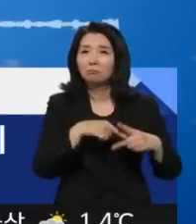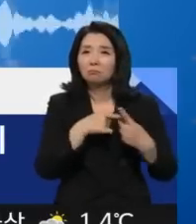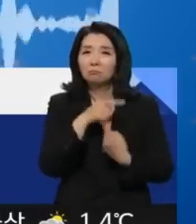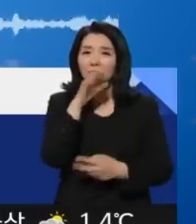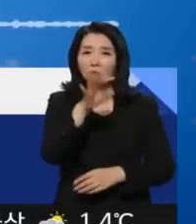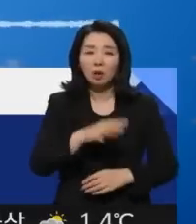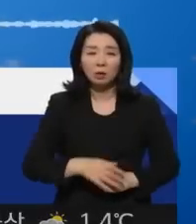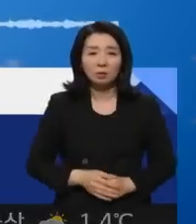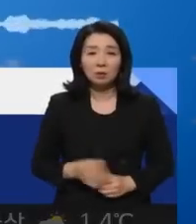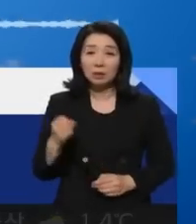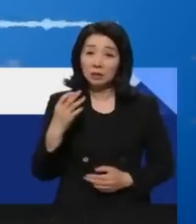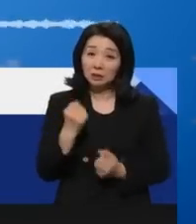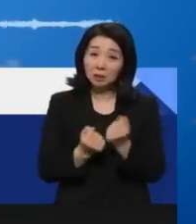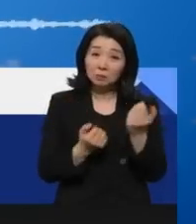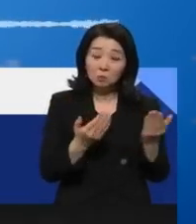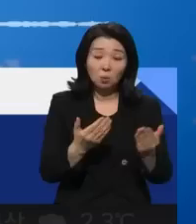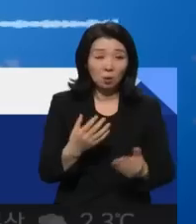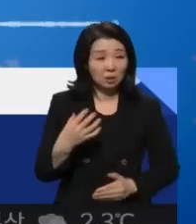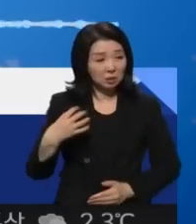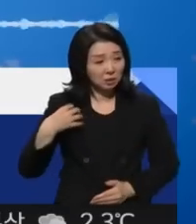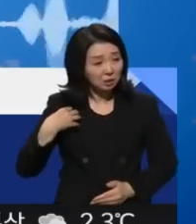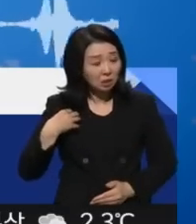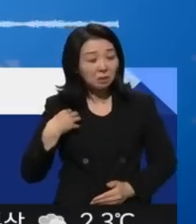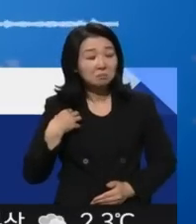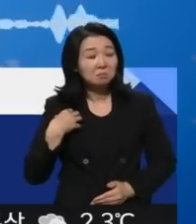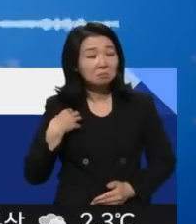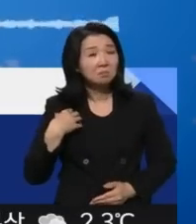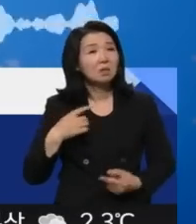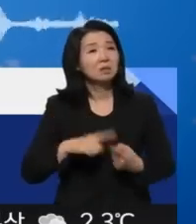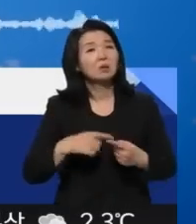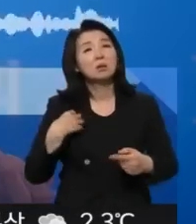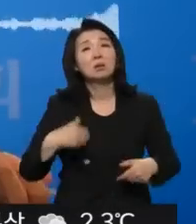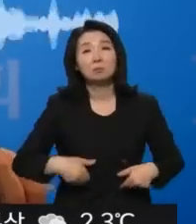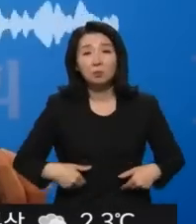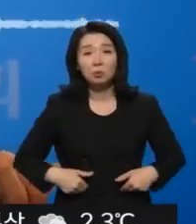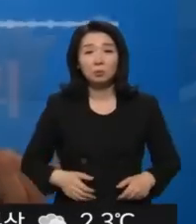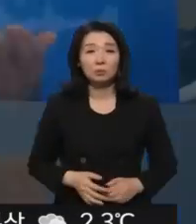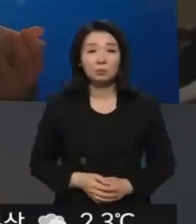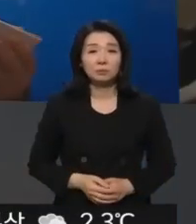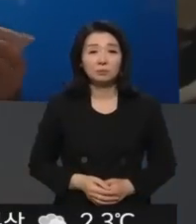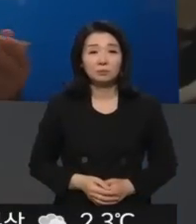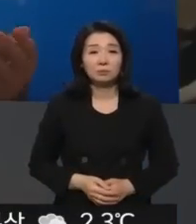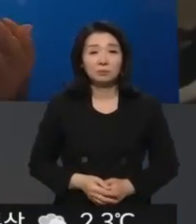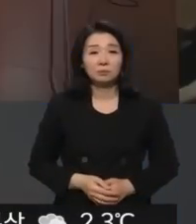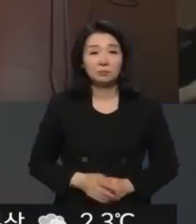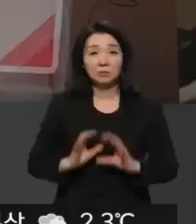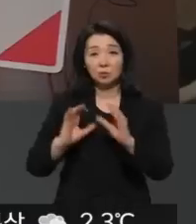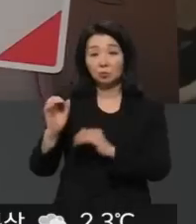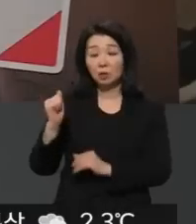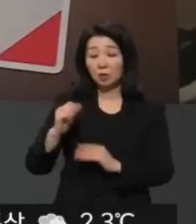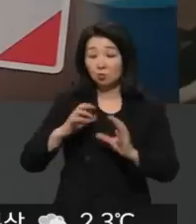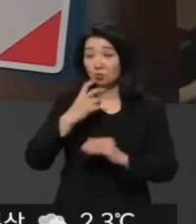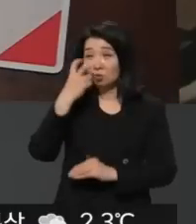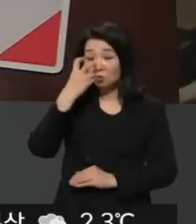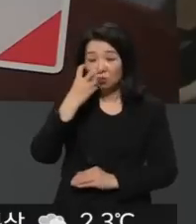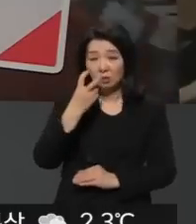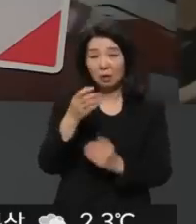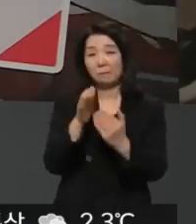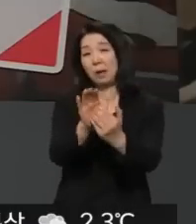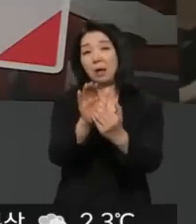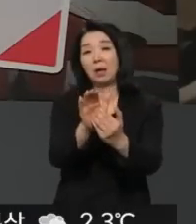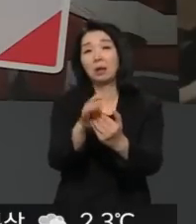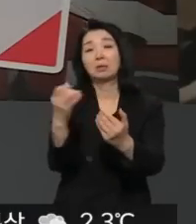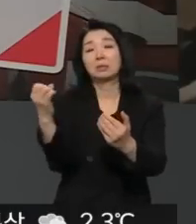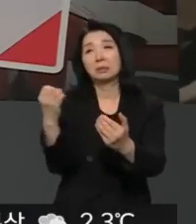전 다시 한번 말씀드리지만 책임 있는 자리에 계신 분들은 책임을 져야 합니다. 네, 국민의힘은 국정조사 보이콧 카드를